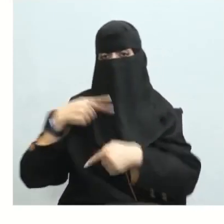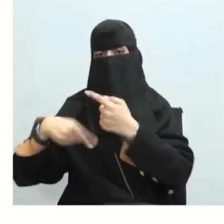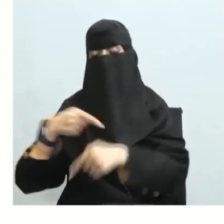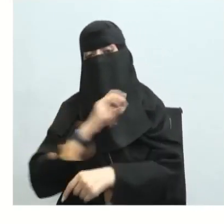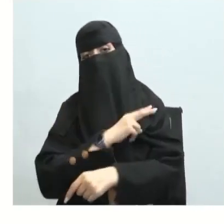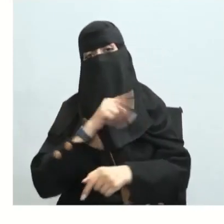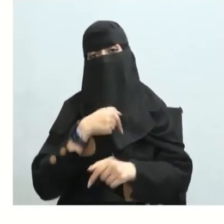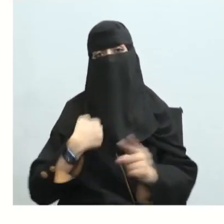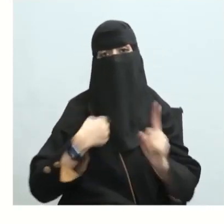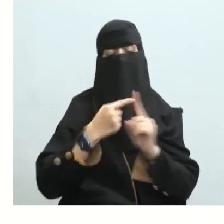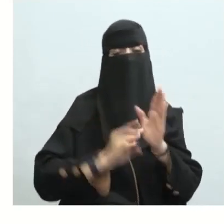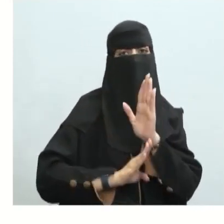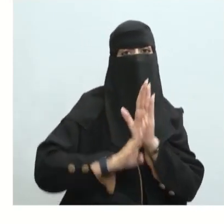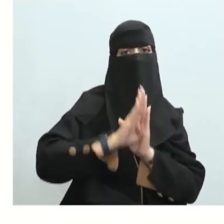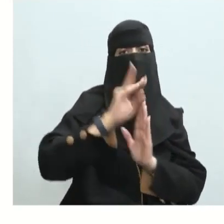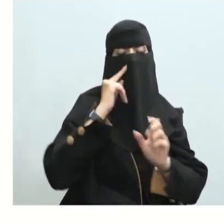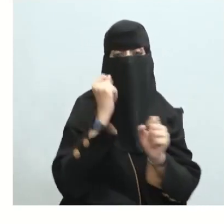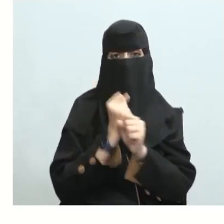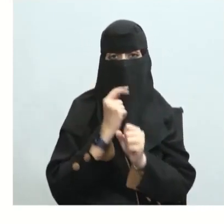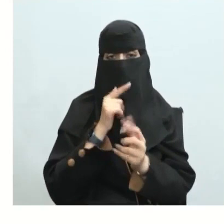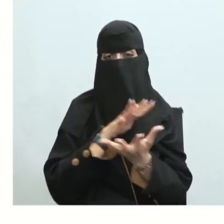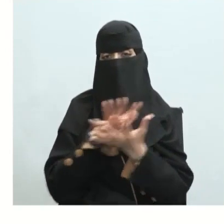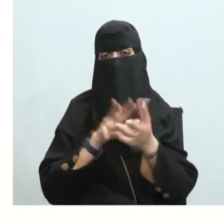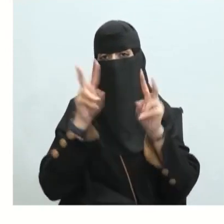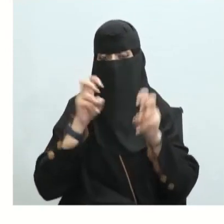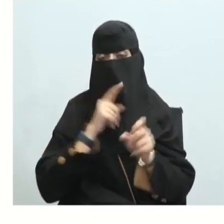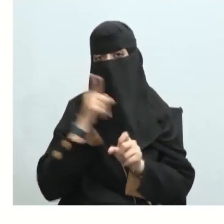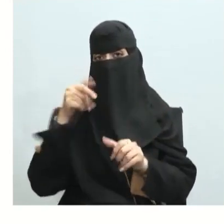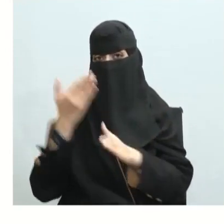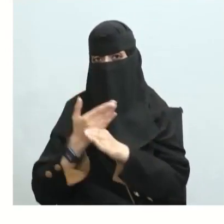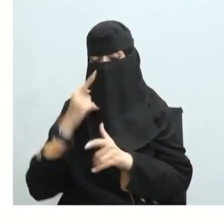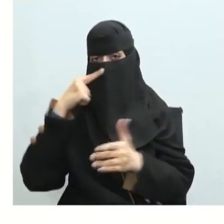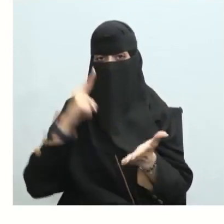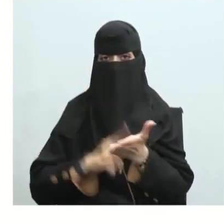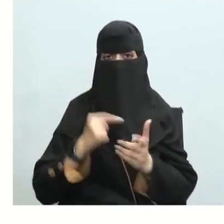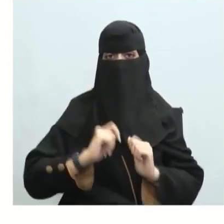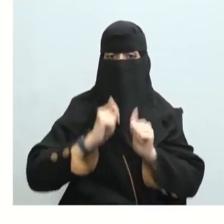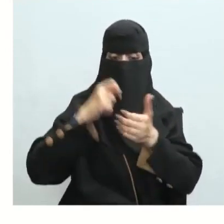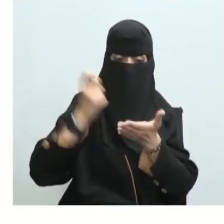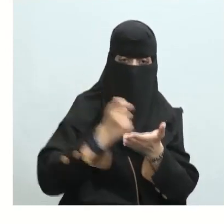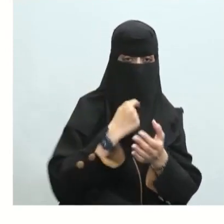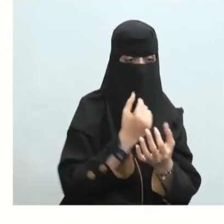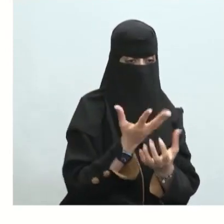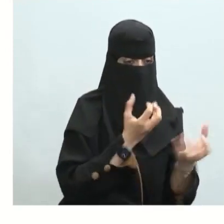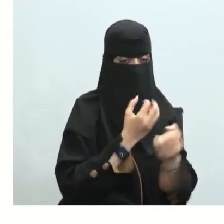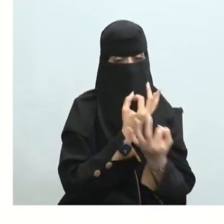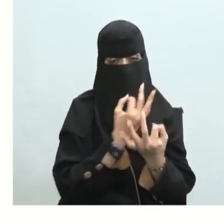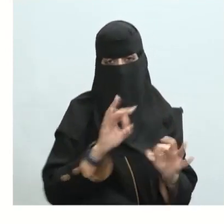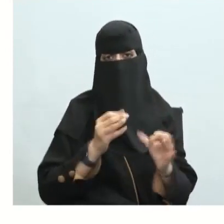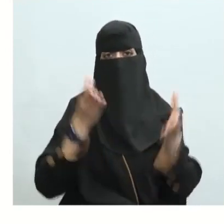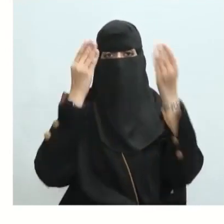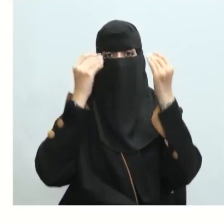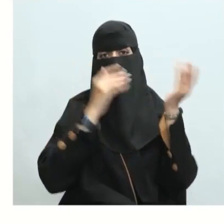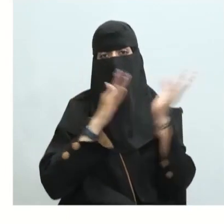لاغراض تطوير العمل وحل مشكلاته ولذلك ينبغي لمعد التقرير ان يجمع كامل المعلومات لاحظ